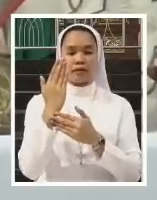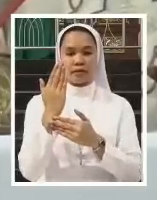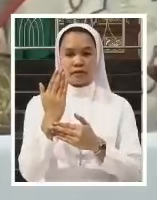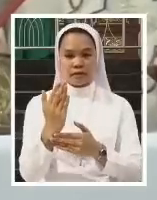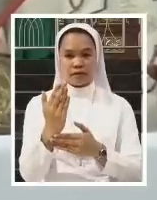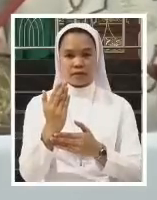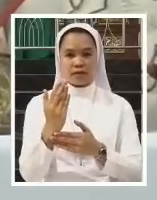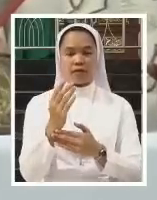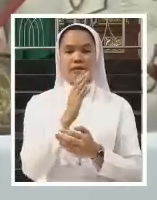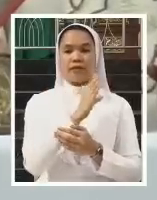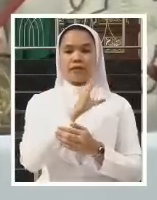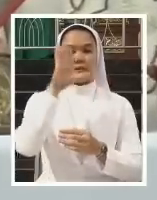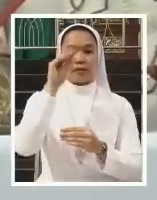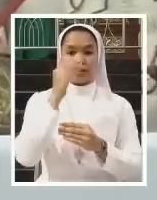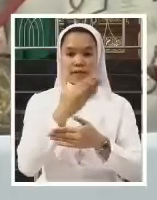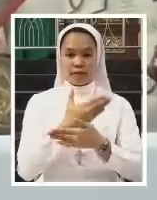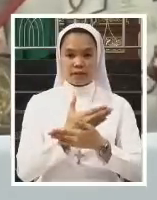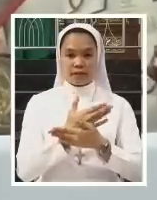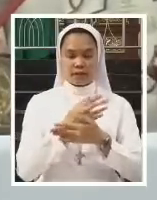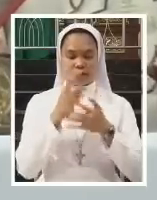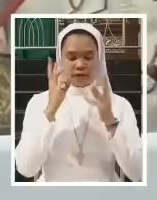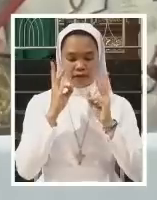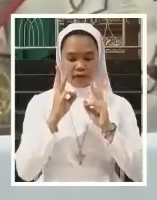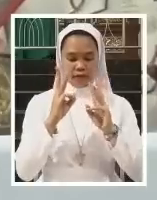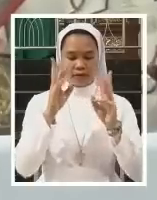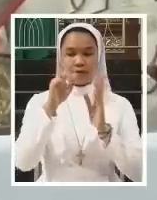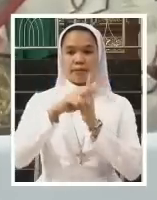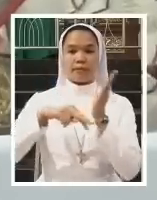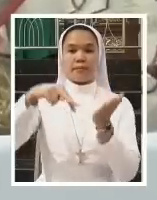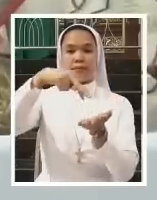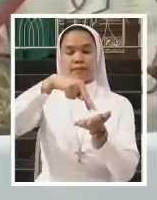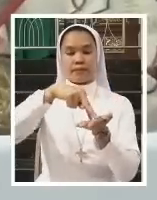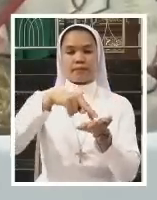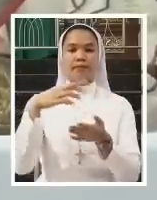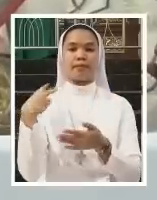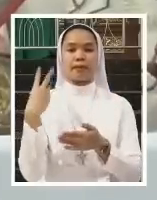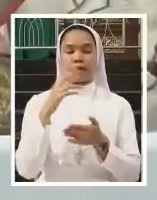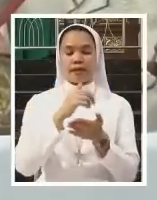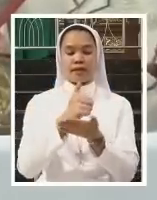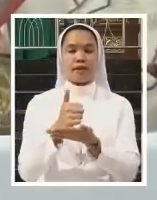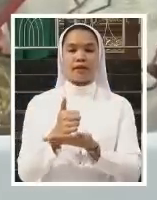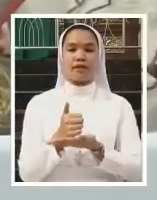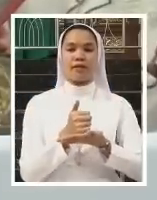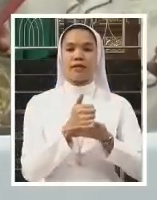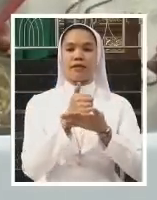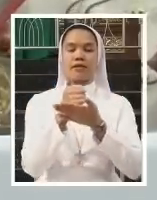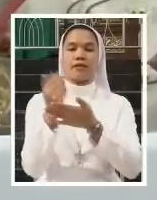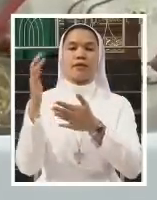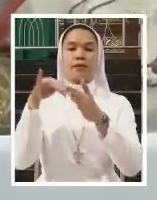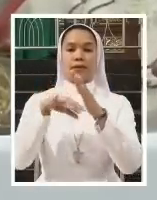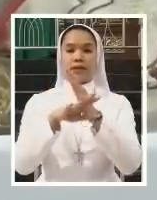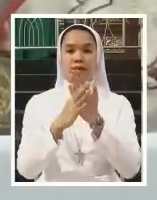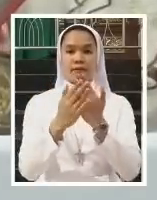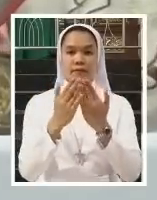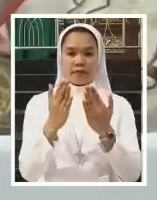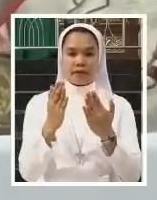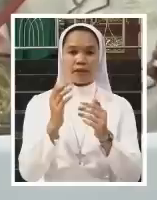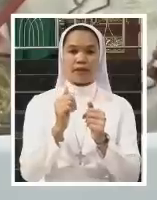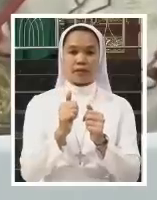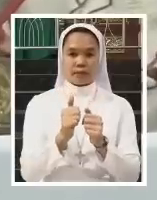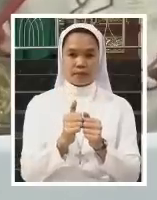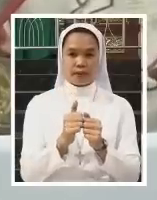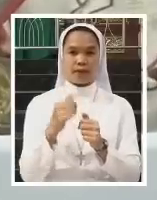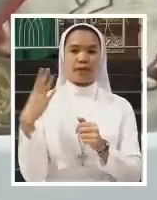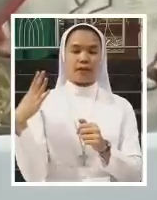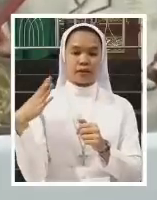asin kang makangangalas na pagkaboy liwat, patin pagsakat sa langit, siring man kami